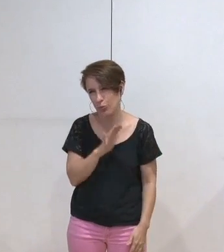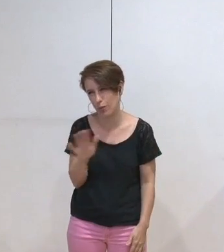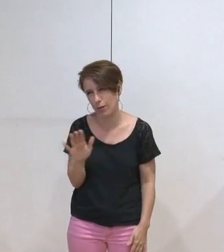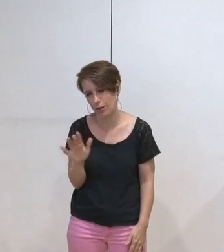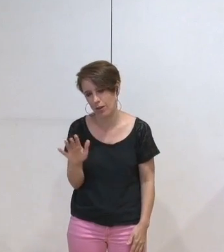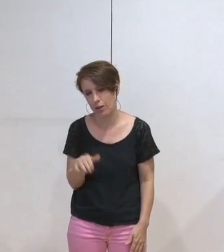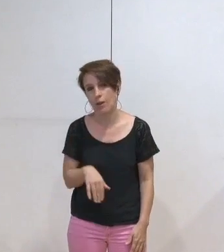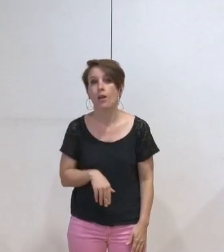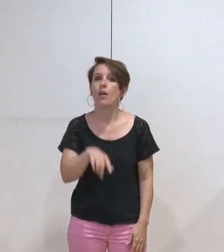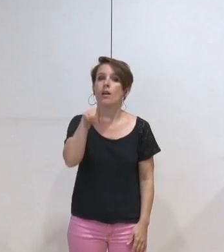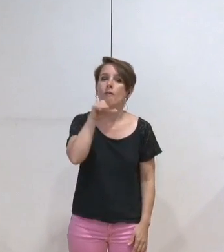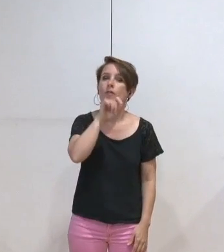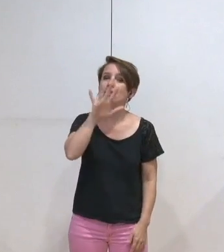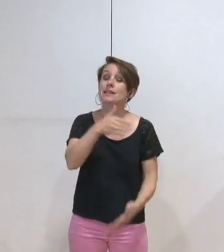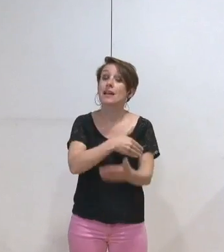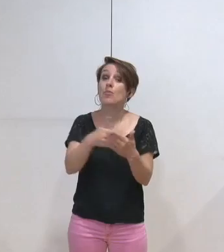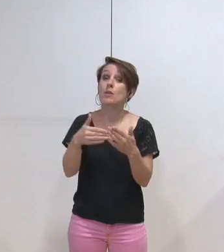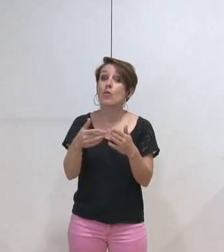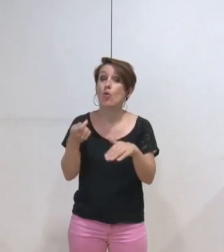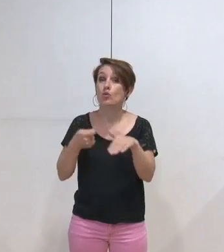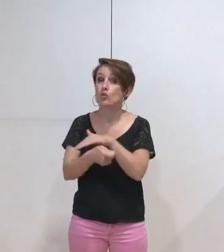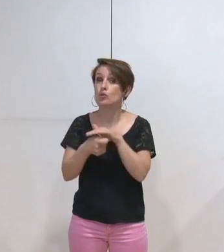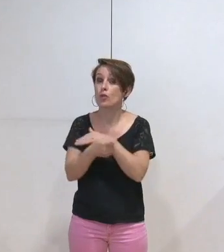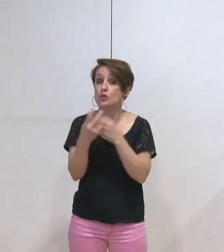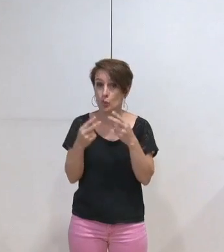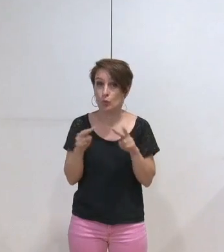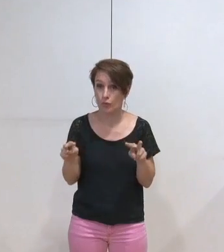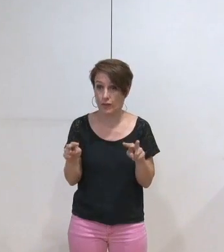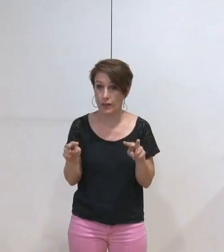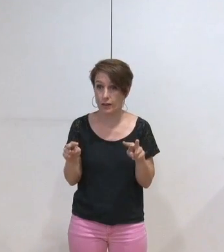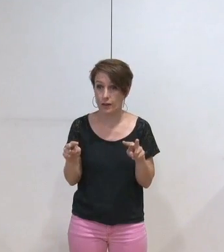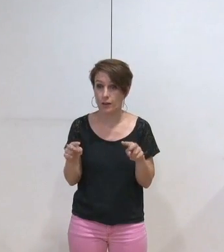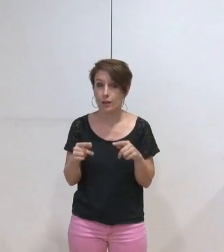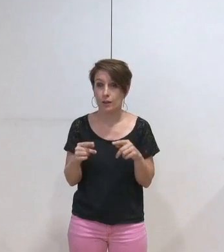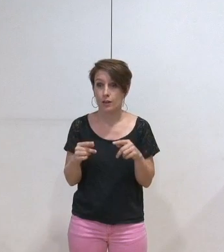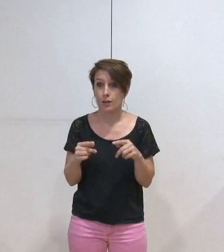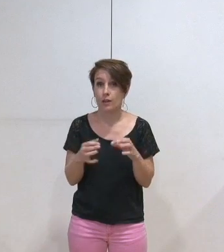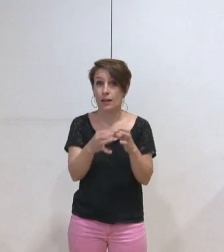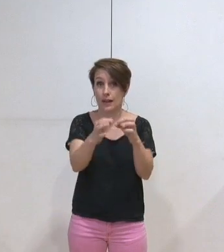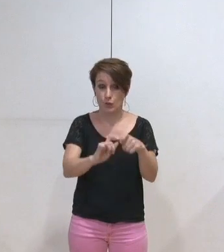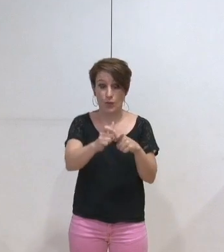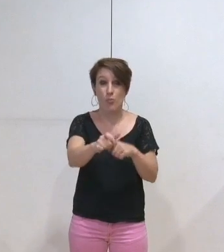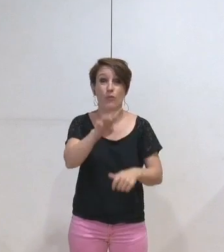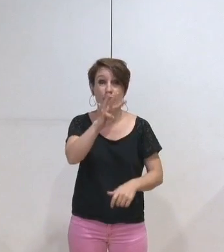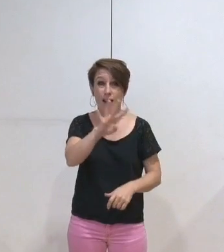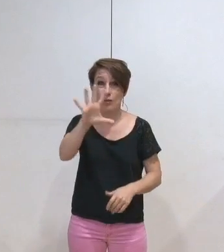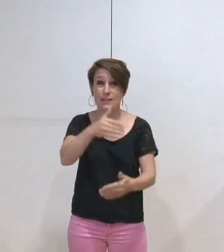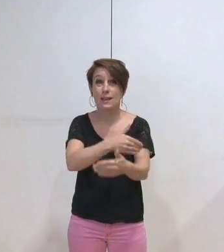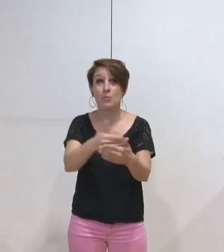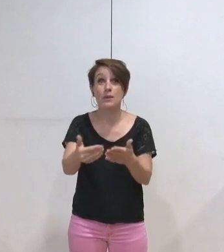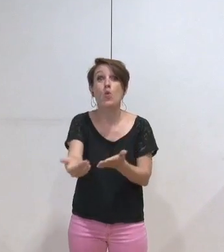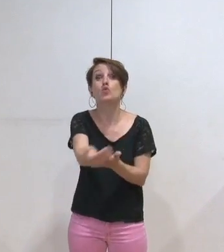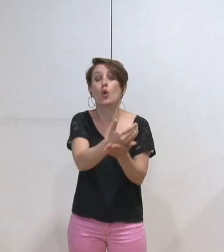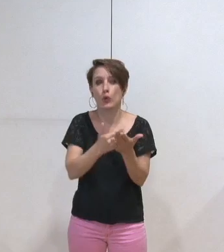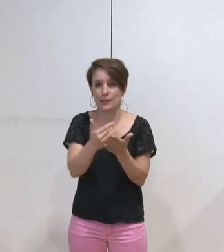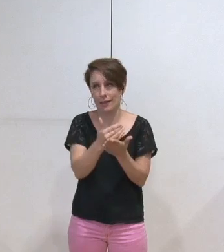millions de subventions de la Ville génèent donc effectivement 45 millions de recettes et il s'agit donc de voir